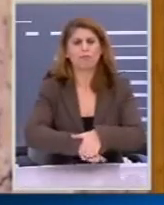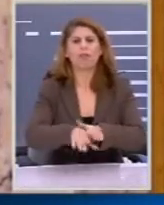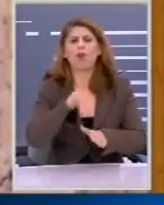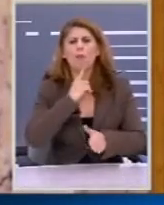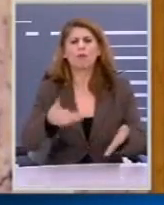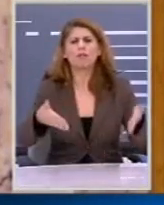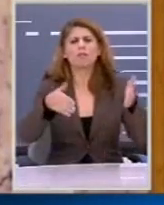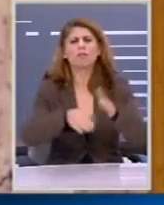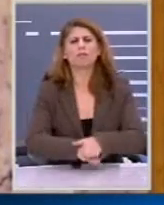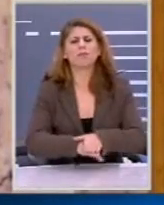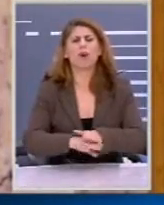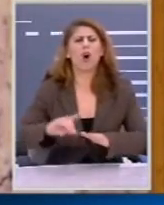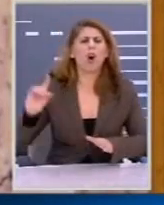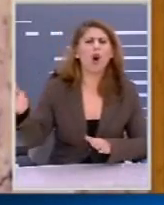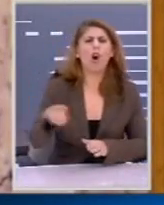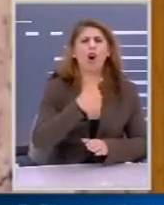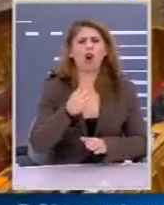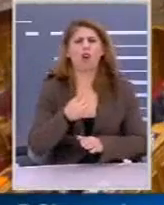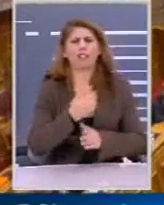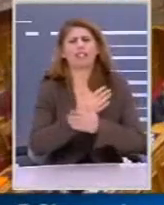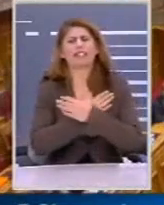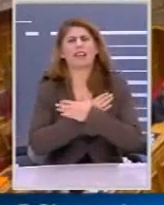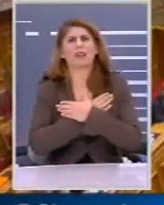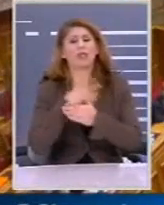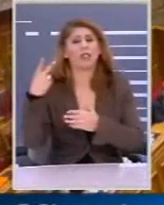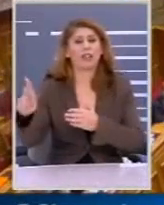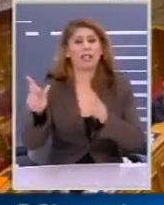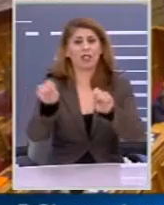έχετε θάψει όλους τους σκελετούς στη τουλάπα της δικιάς σας